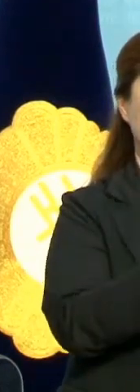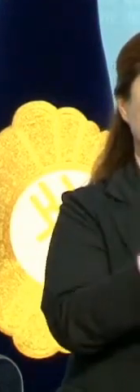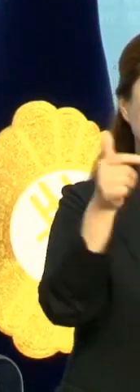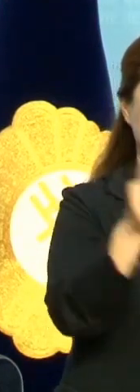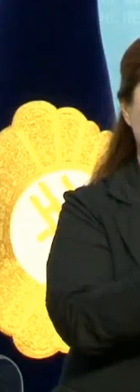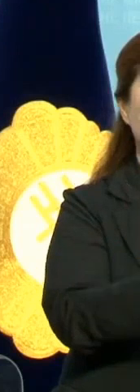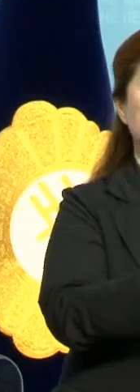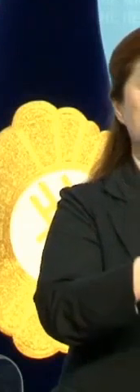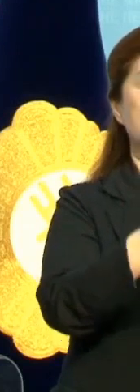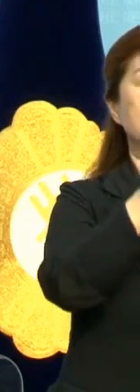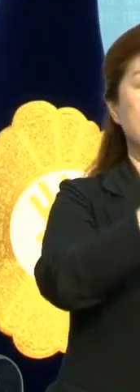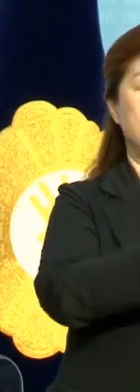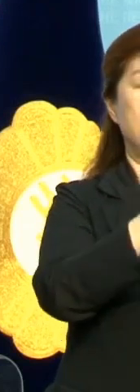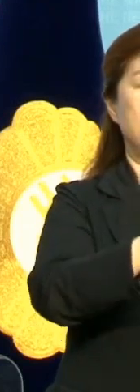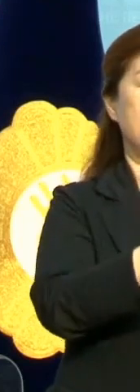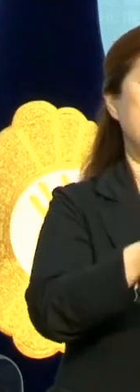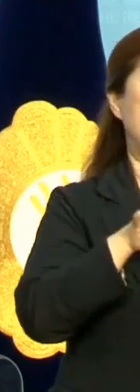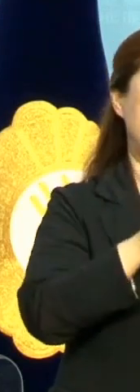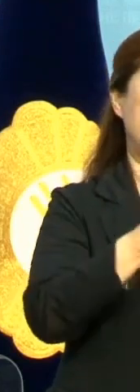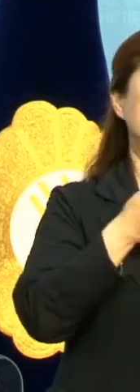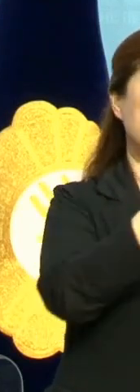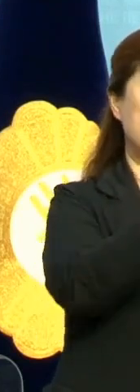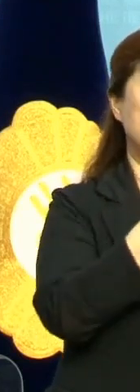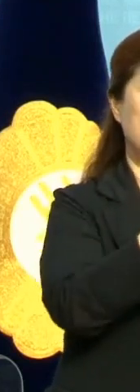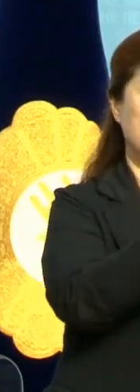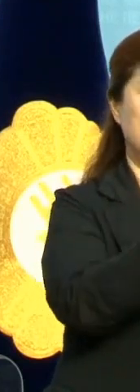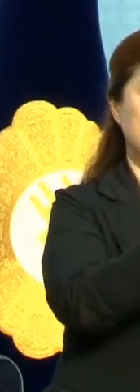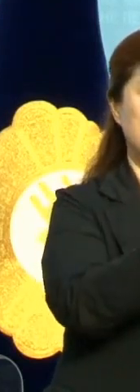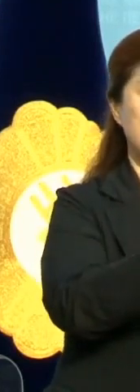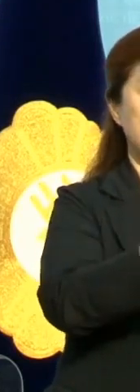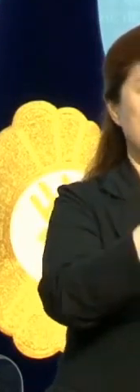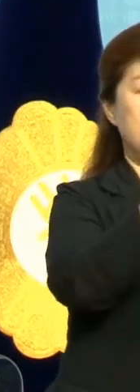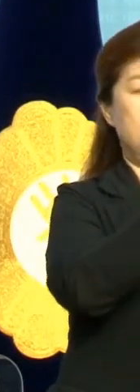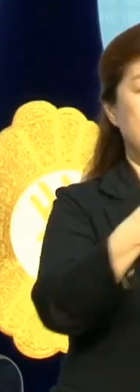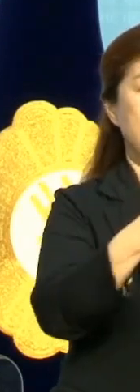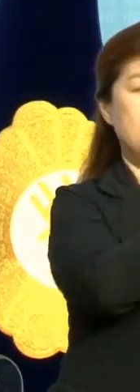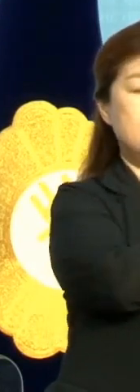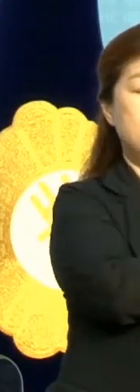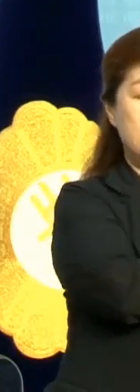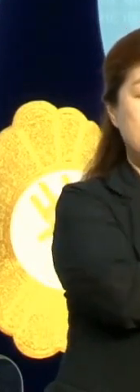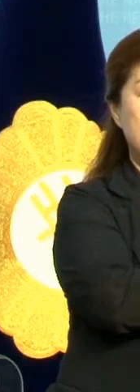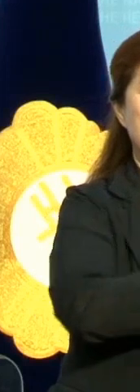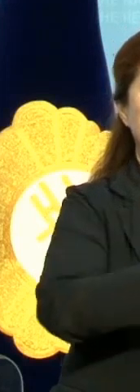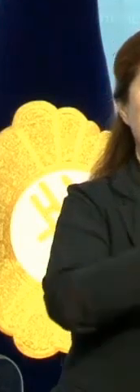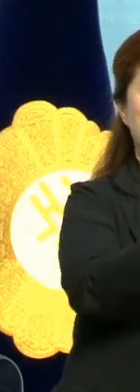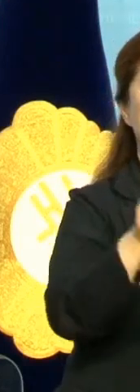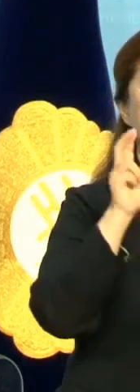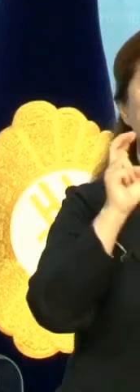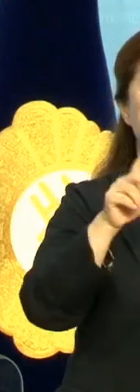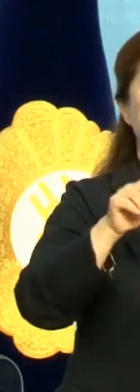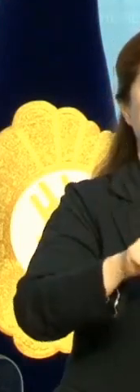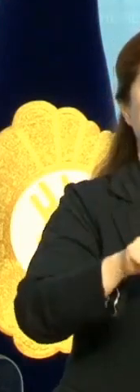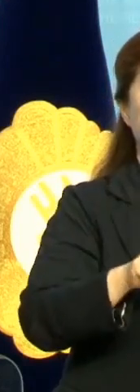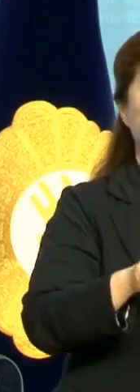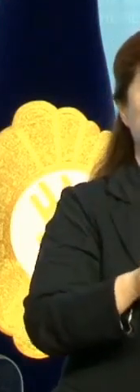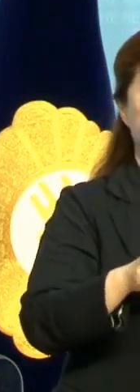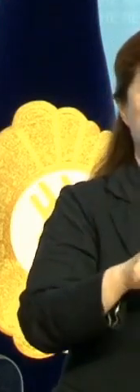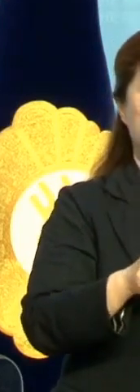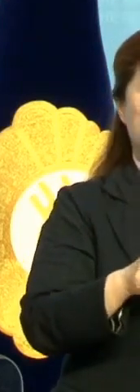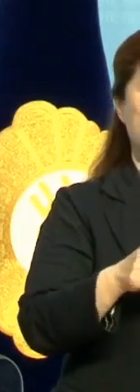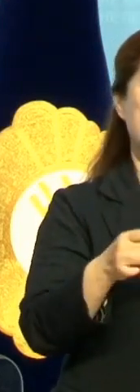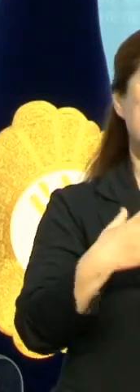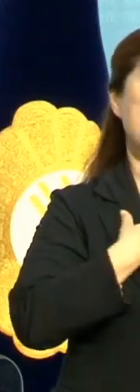결국 증권선물위원회는 삼성바이오로직스 임원이 자회사인 에피스에 대한 바이오젠의 콜옵션 존재를